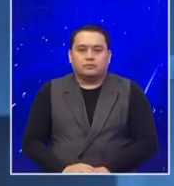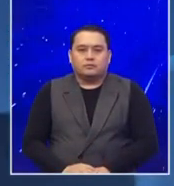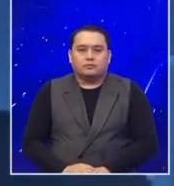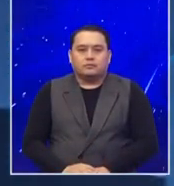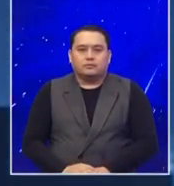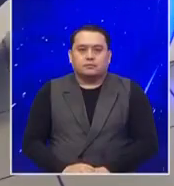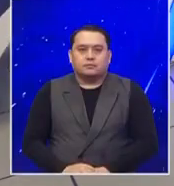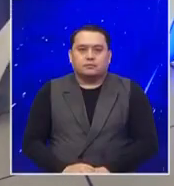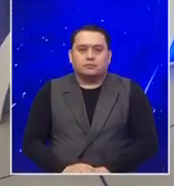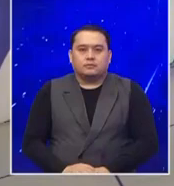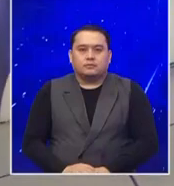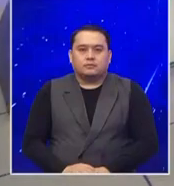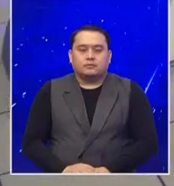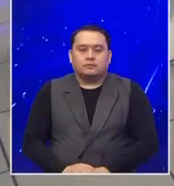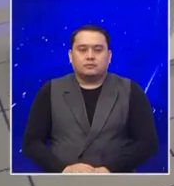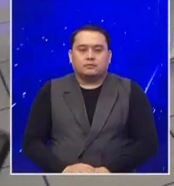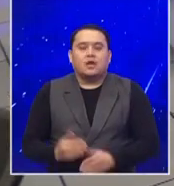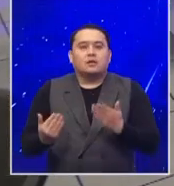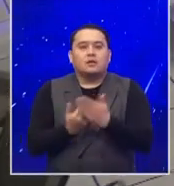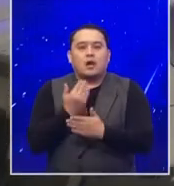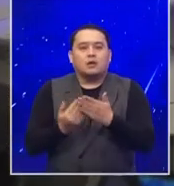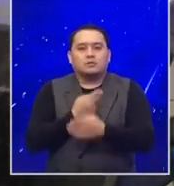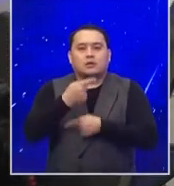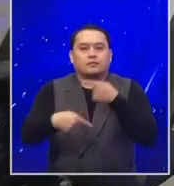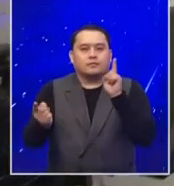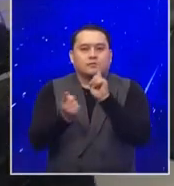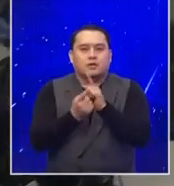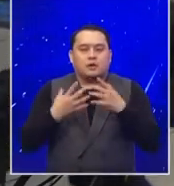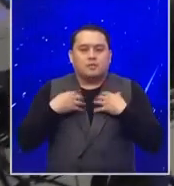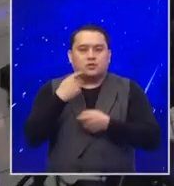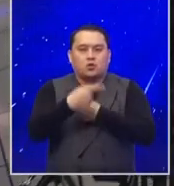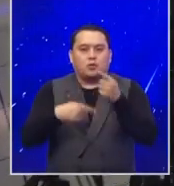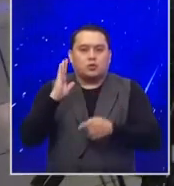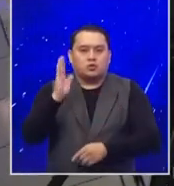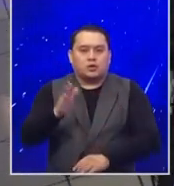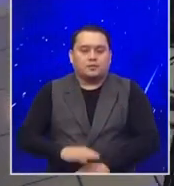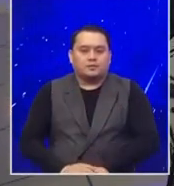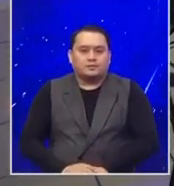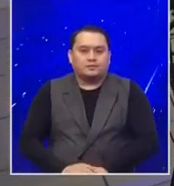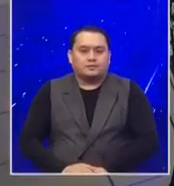На этом все. Спасибо за внимание. Отличных выходных.